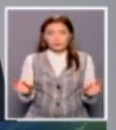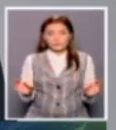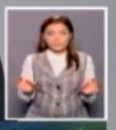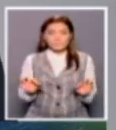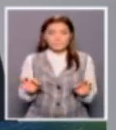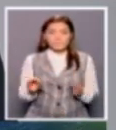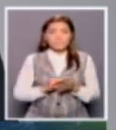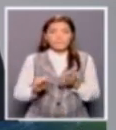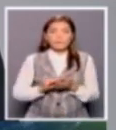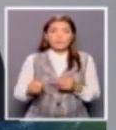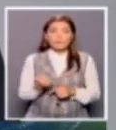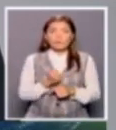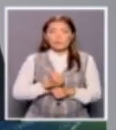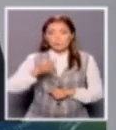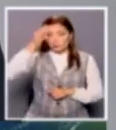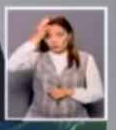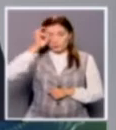еш жерде жайланбаған эссесін